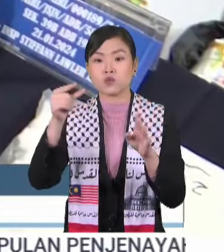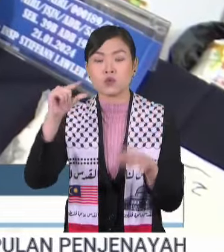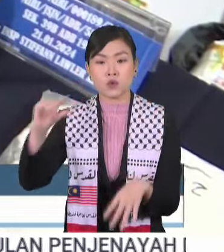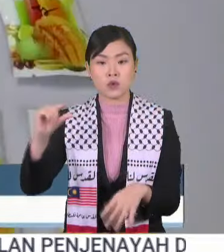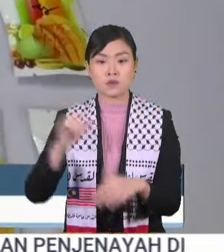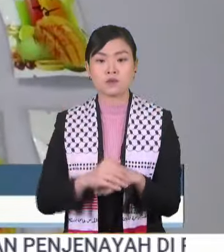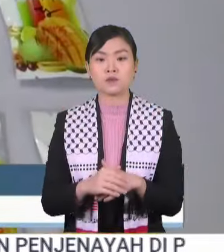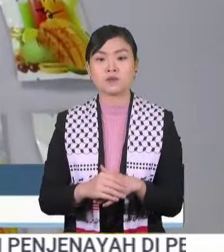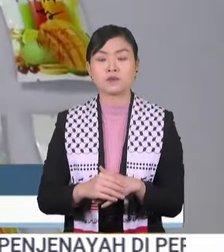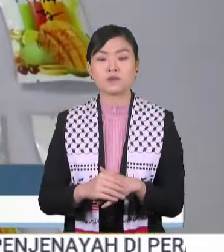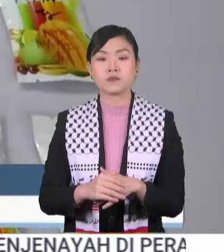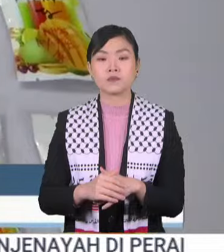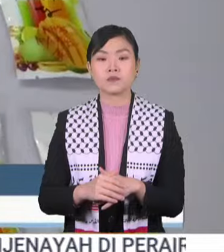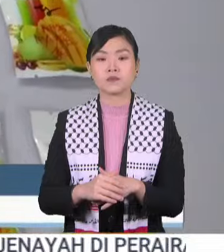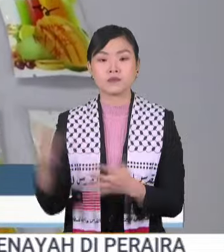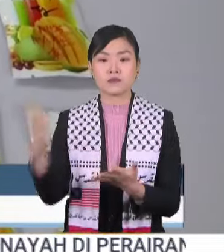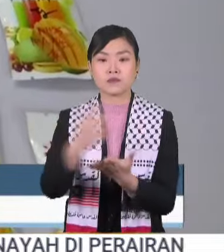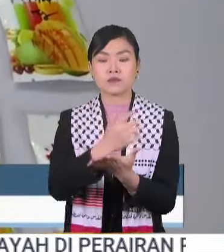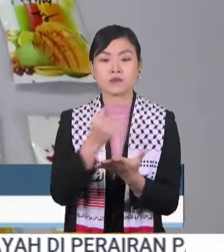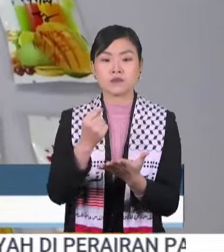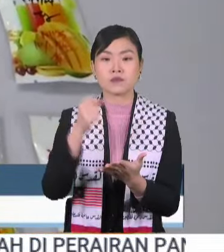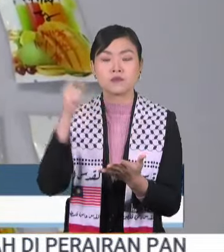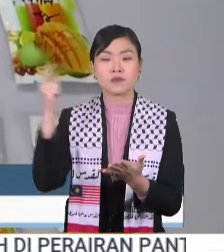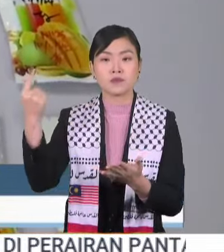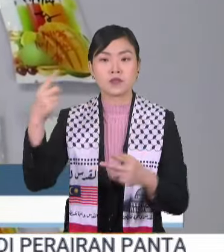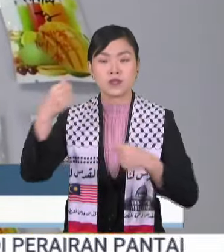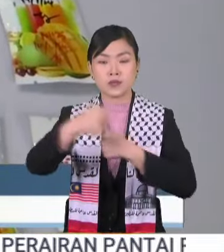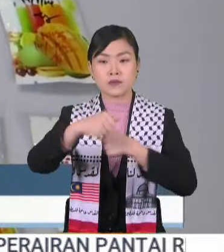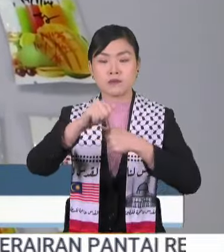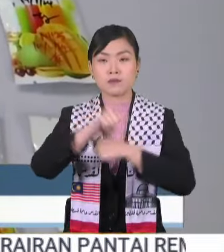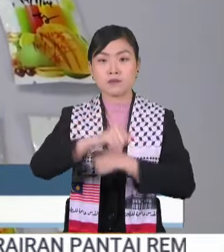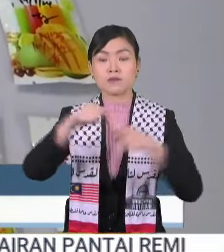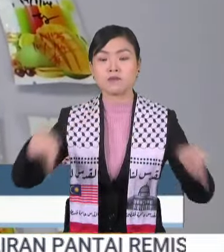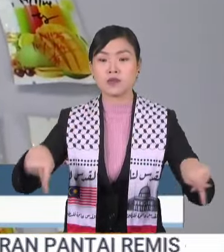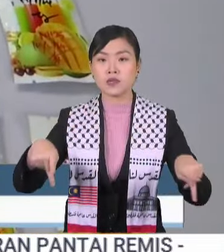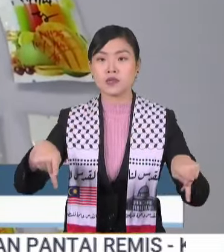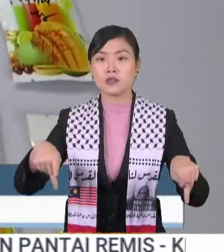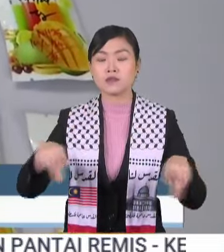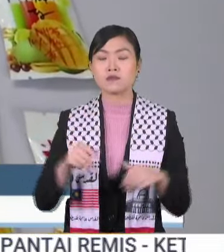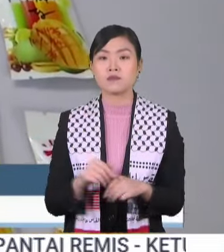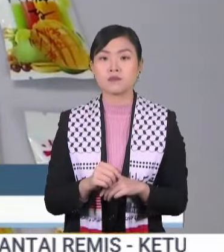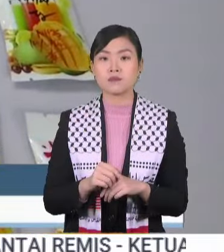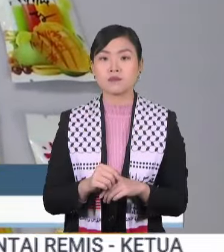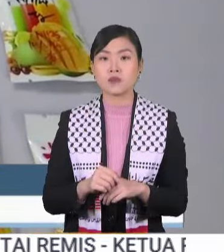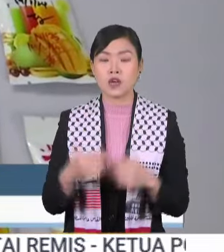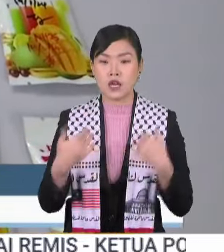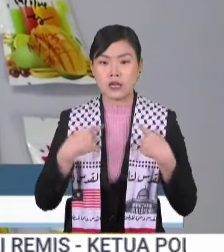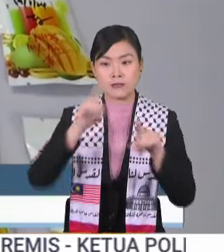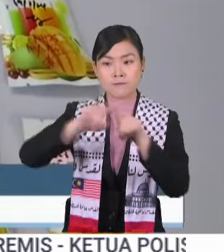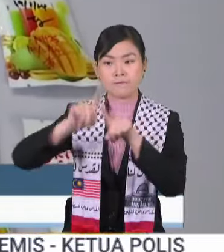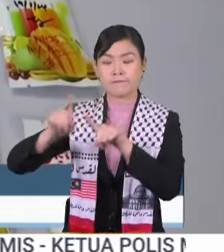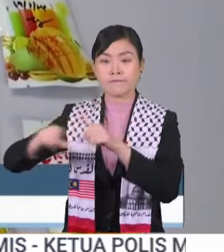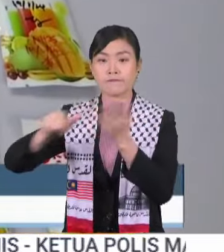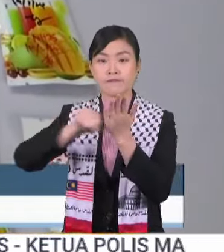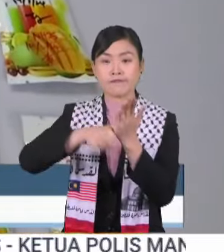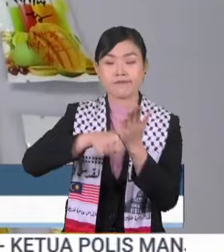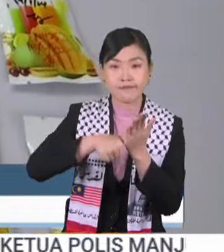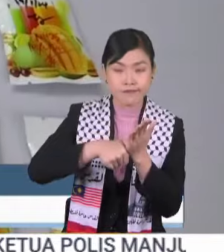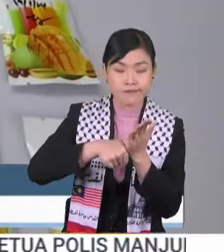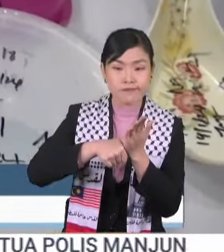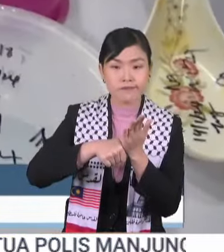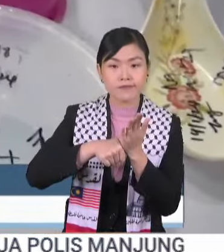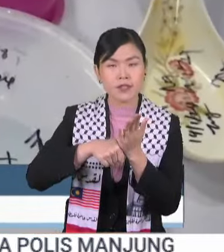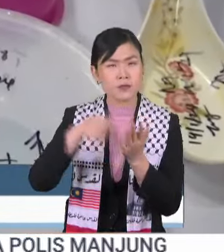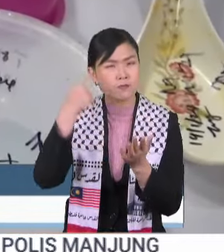itu membawa kepada serbuan di sebuah pangsapuri di taman Piau indah dan menemui pelbagai jenis dadah terdiri daripada serbok